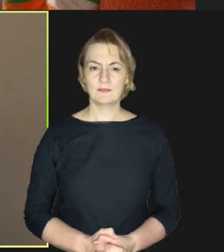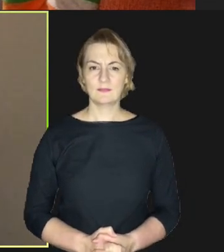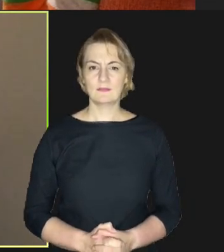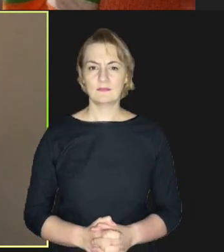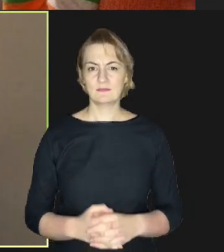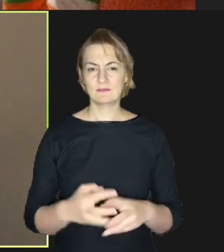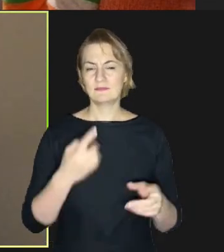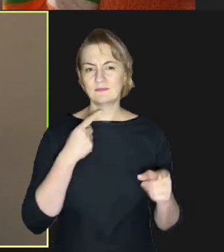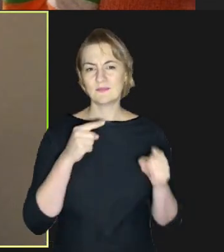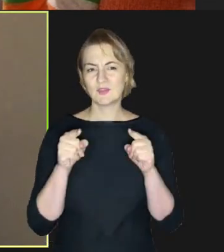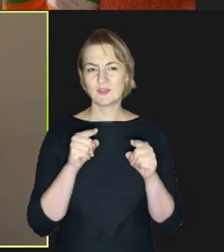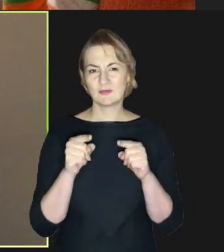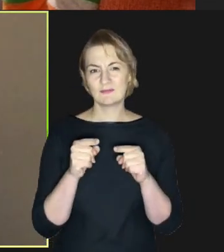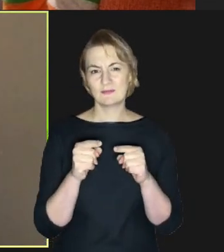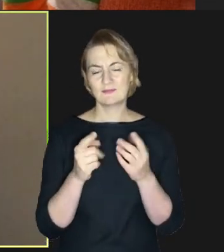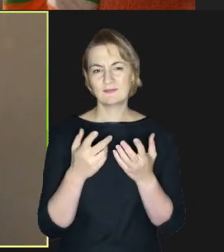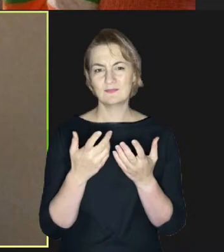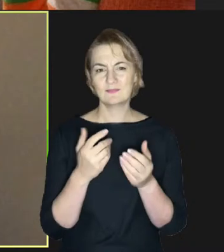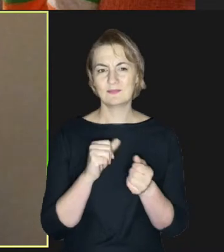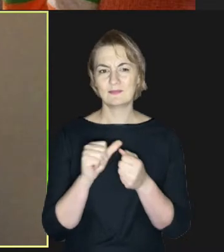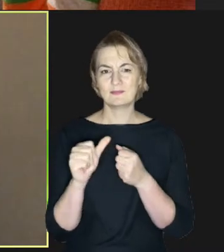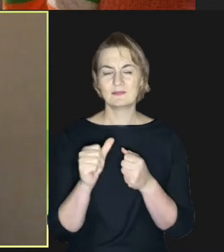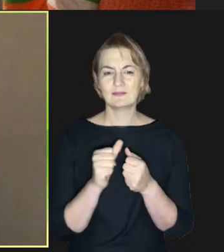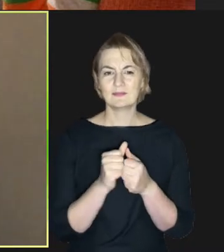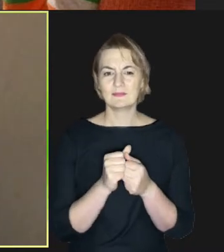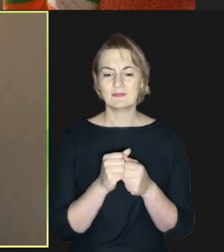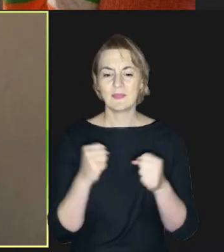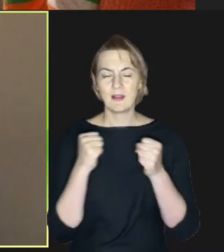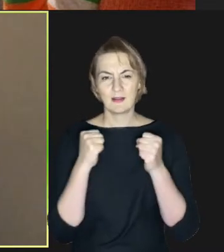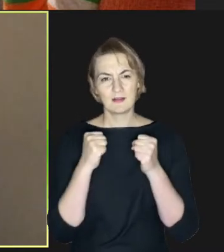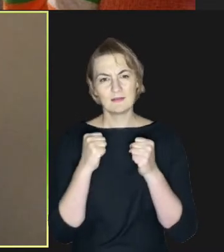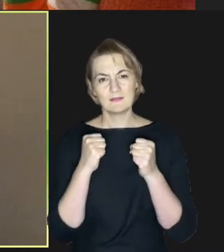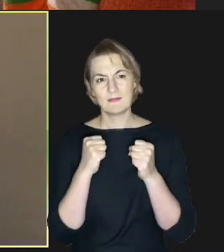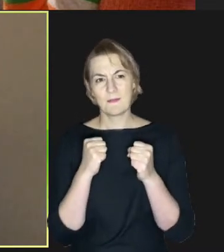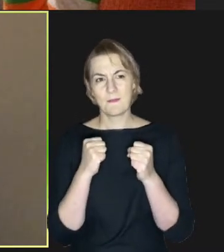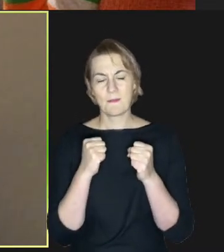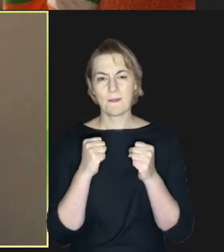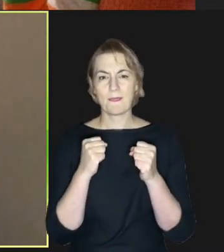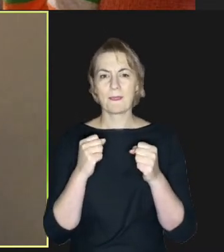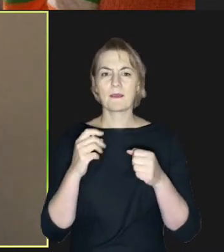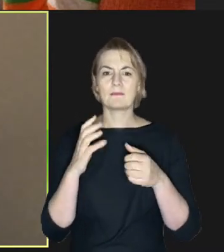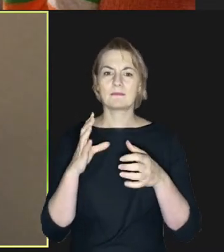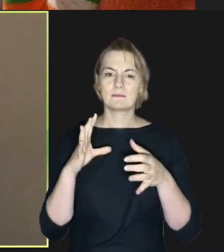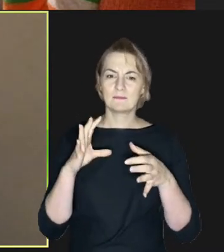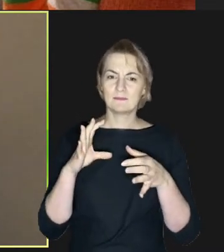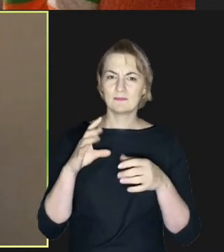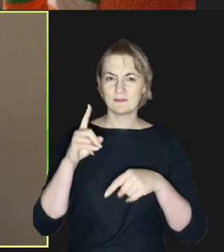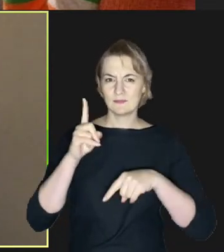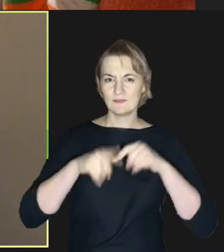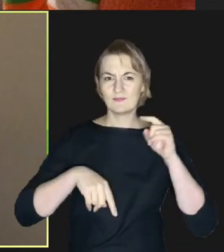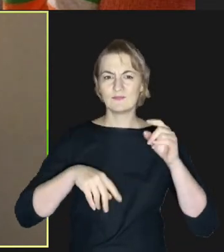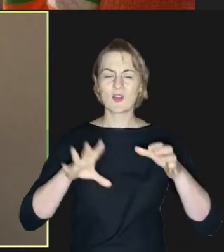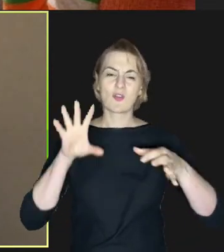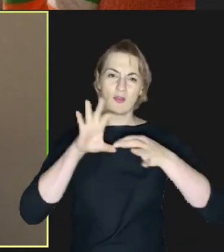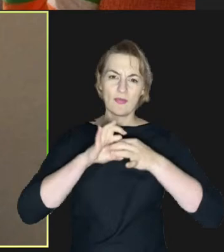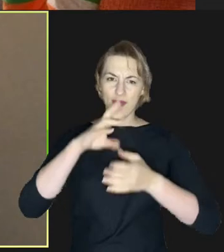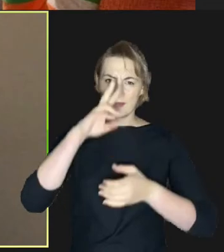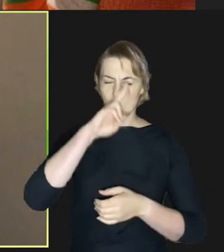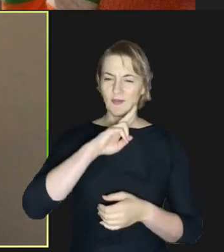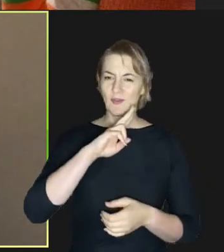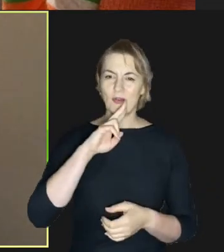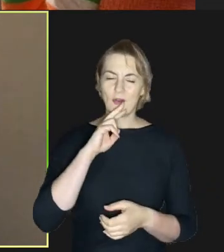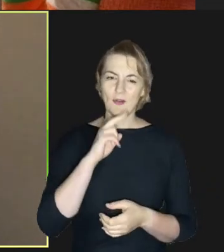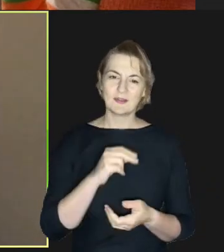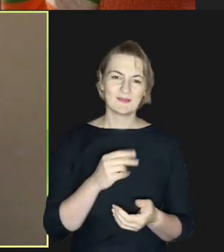agorafobia jest na ogół lękiem związanym z zaburzoną relacją z ojcem, ale to już jest jak